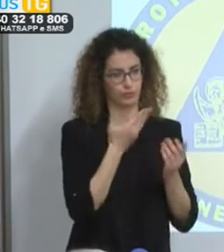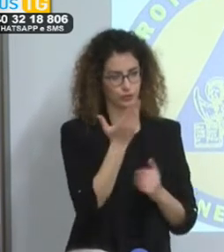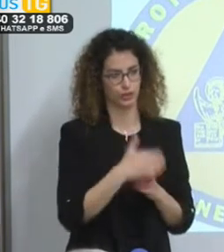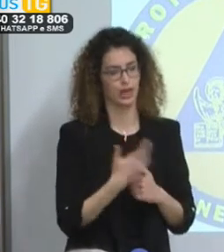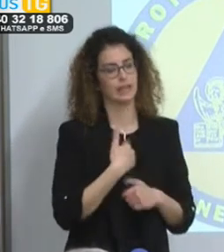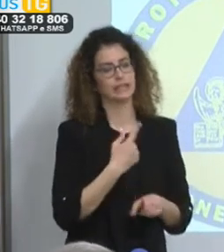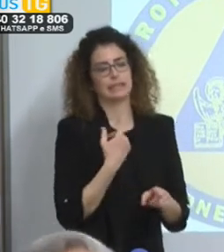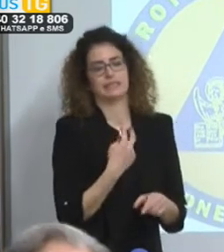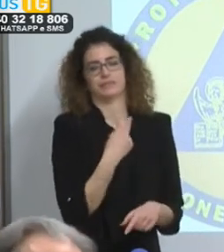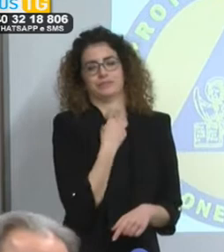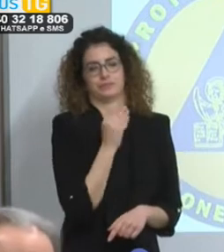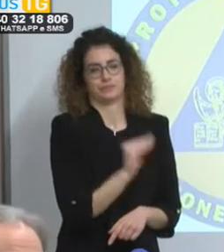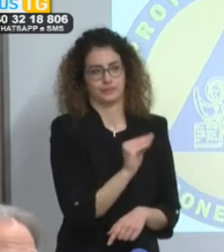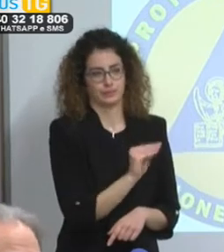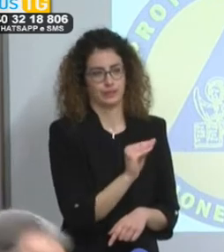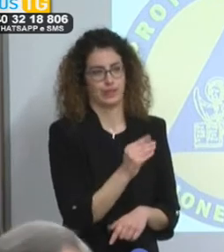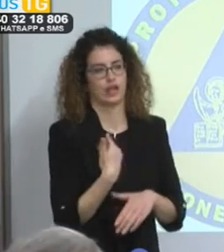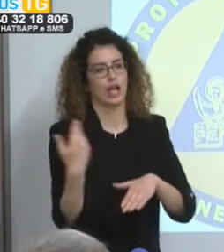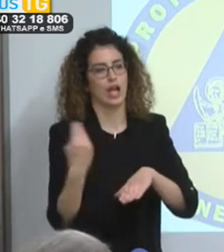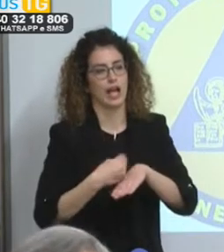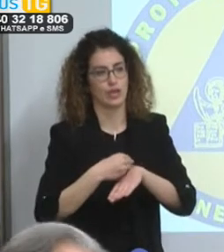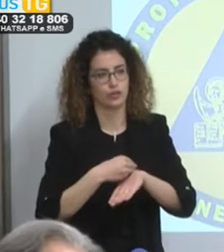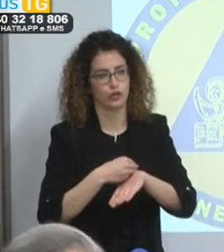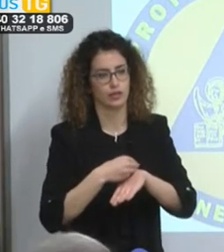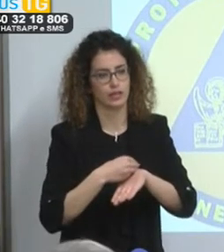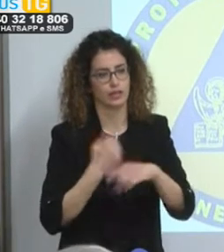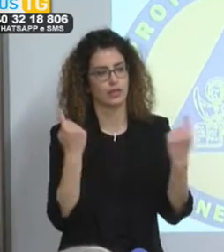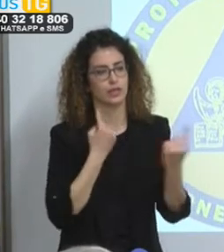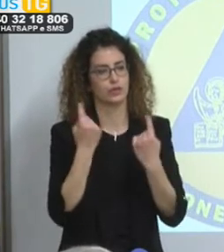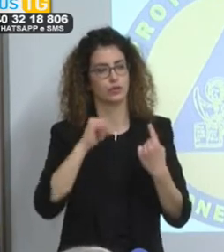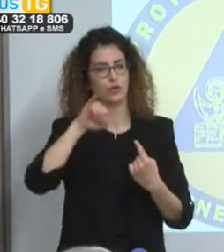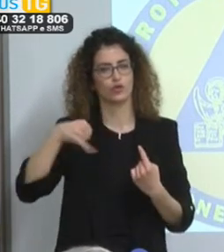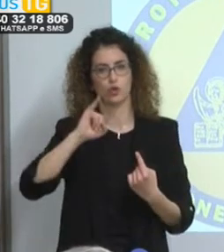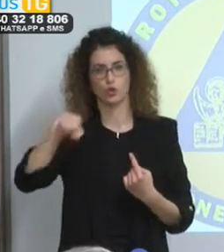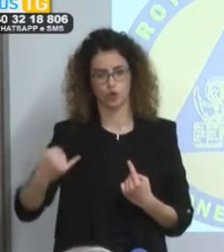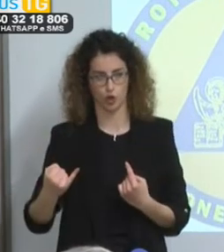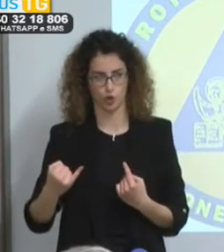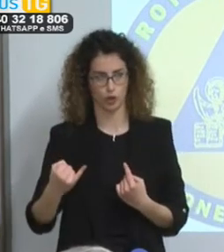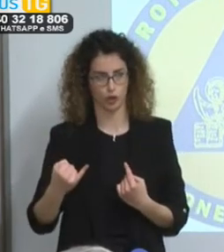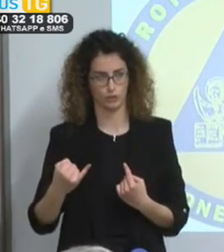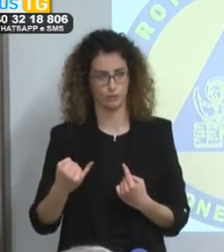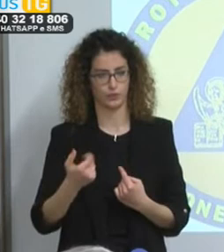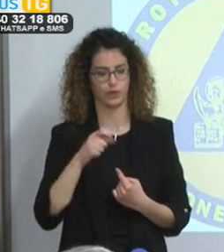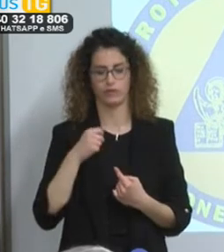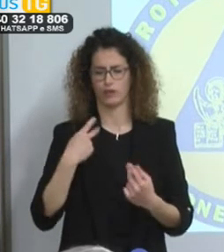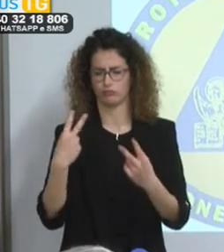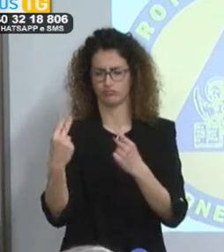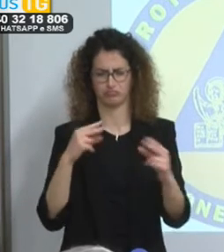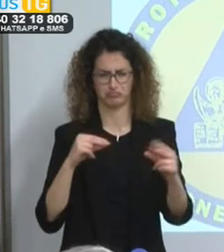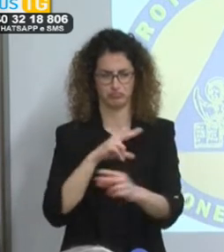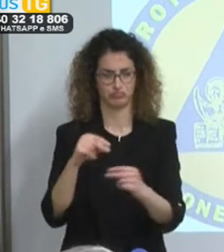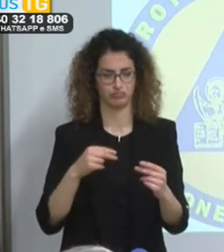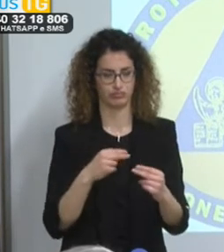chiedere naturalmente se ci sono degli aggiornamenti per la vicenda Johnson & Johnson, perché arrivano tante voci, adesso sembra